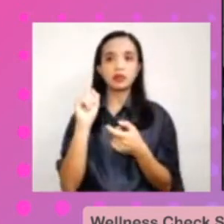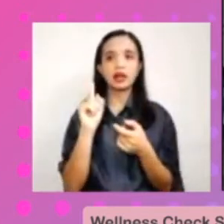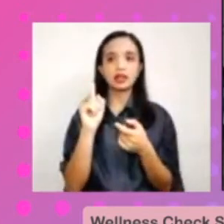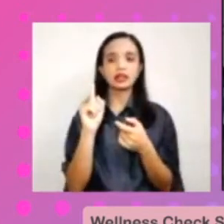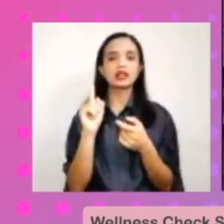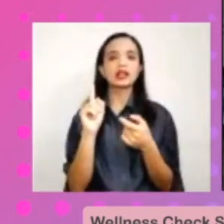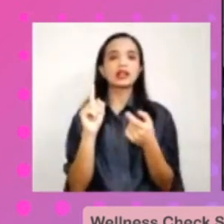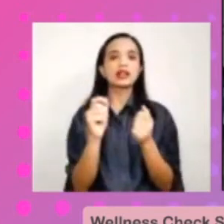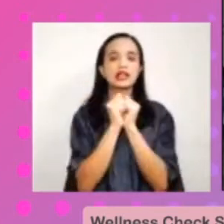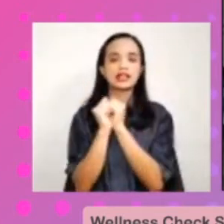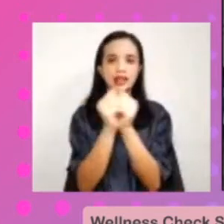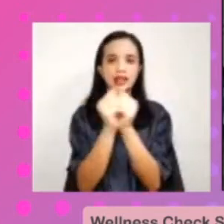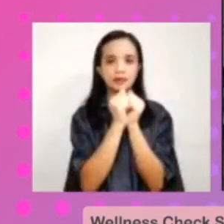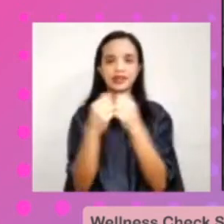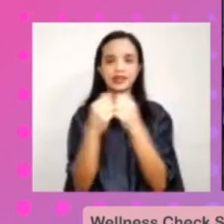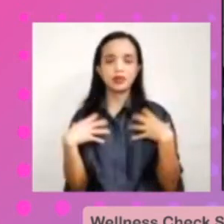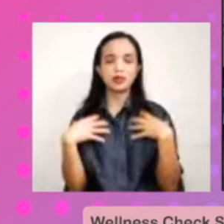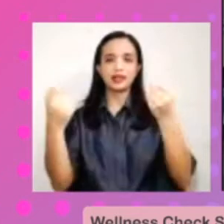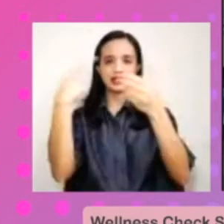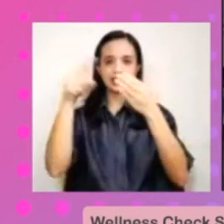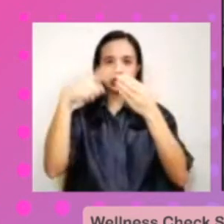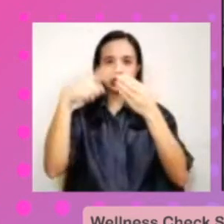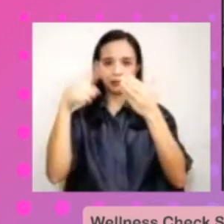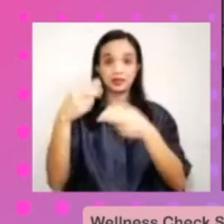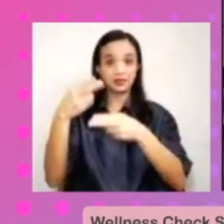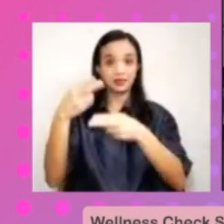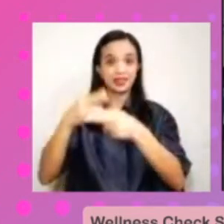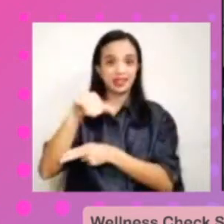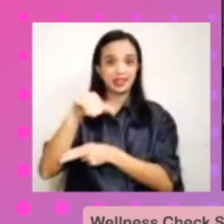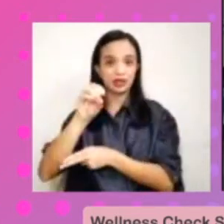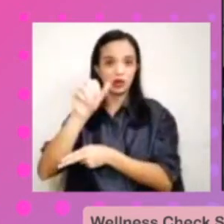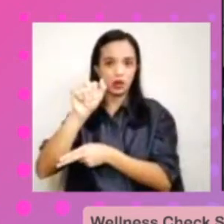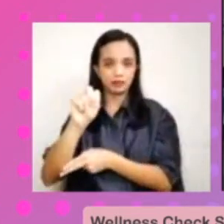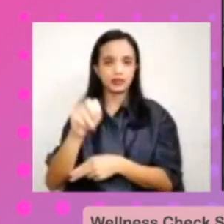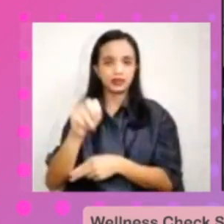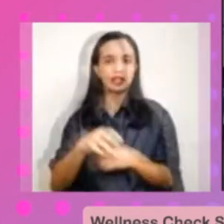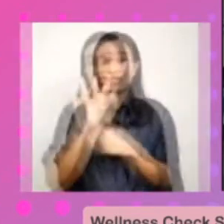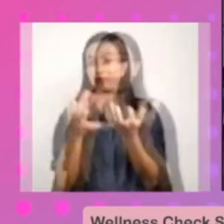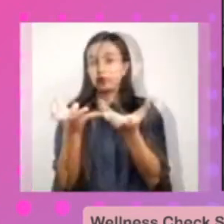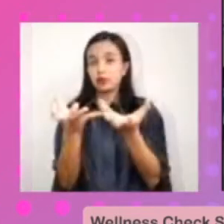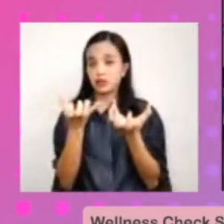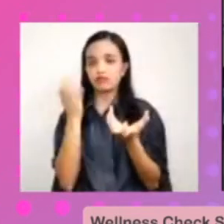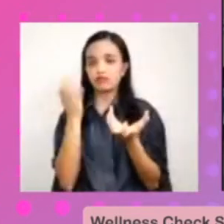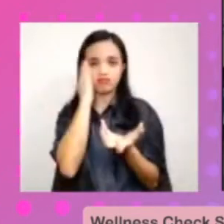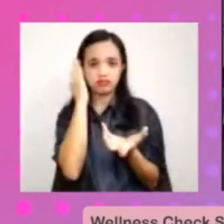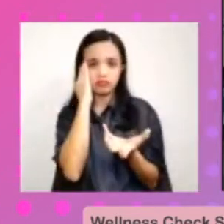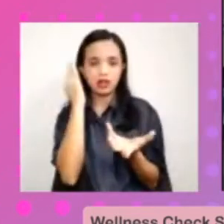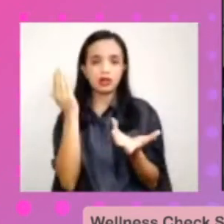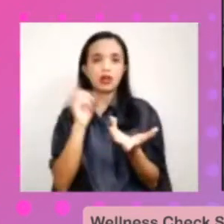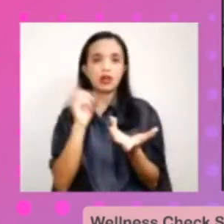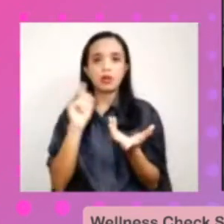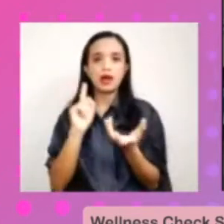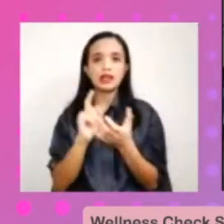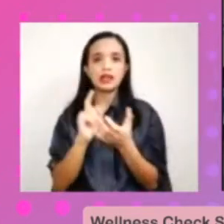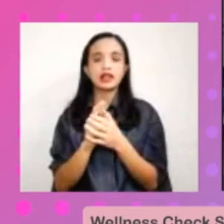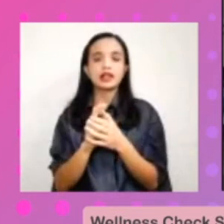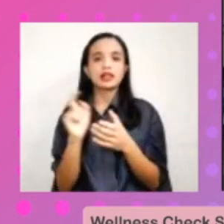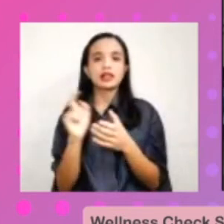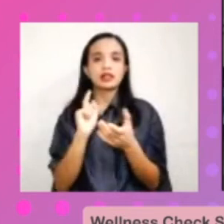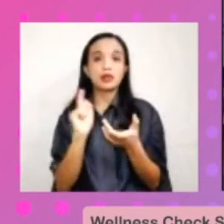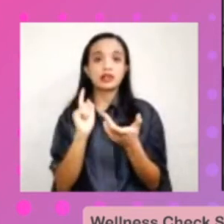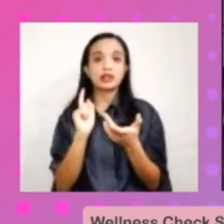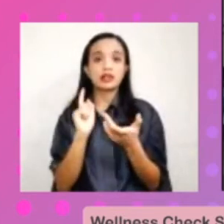Division. Ito pa rin po ay parte ng Brigada Eskwela at Oplan Balik Eskwela 2020. At kasama pa rin niyo po ako, si